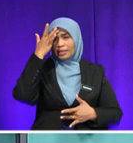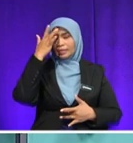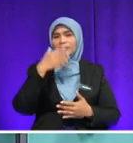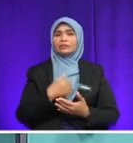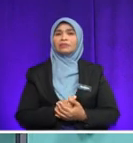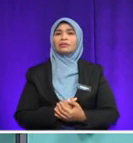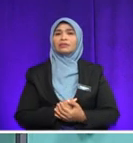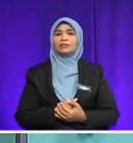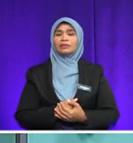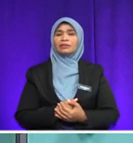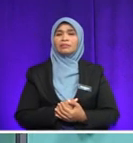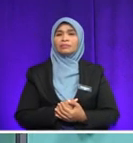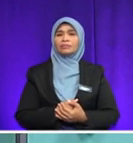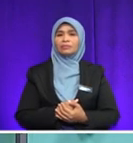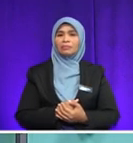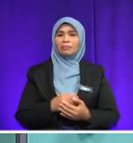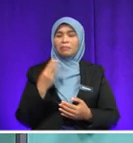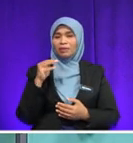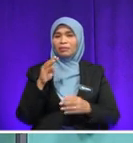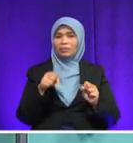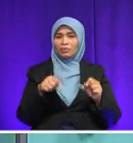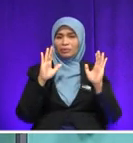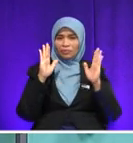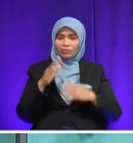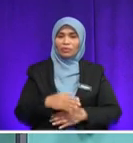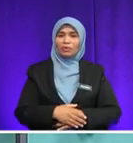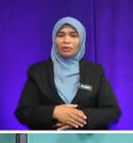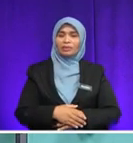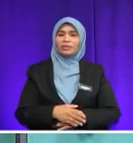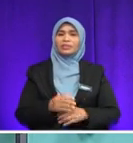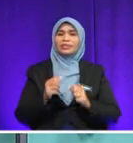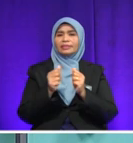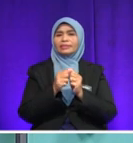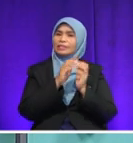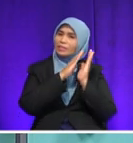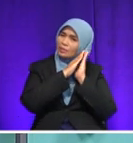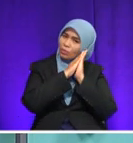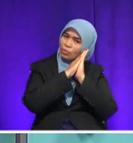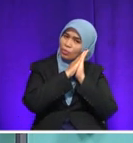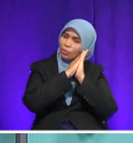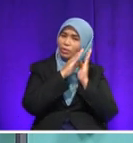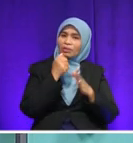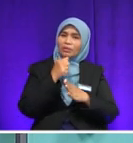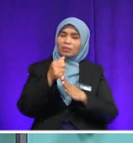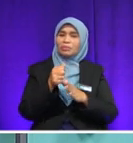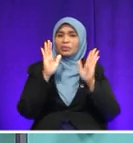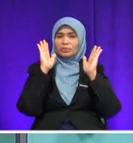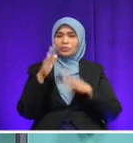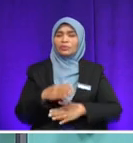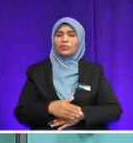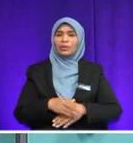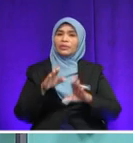ya bila ada sakit kan maka diberi salat secara tidur mungkin salat secara duduk secara